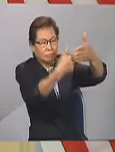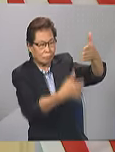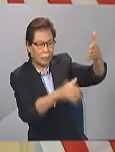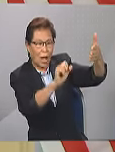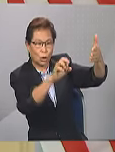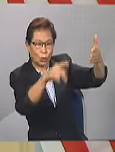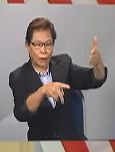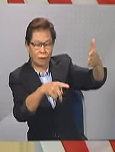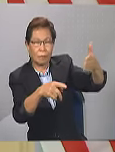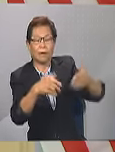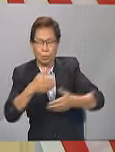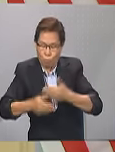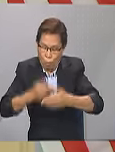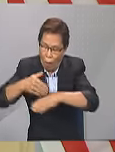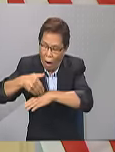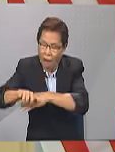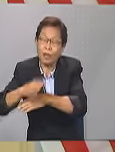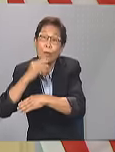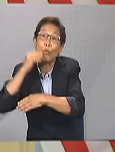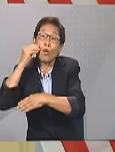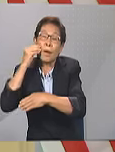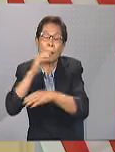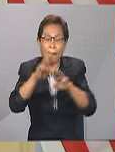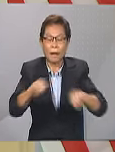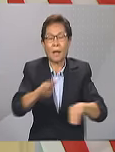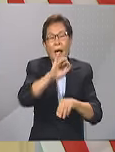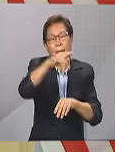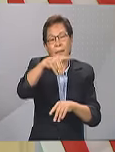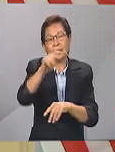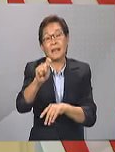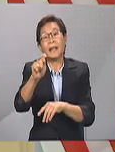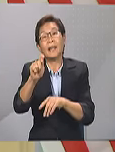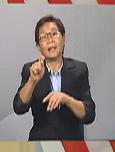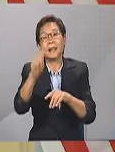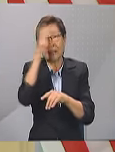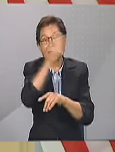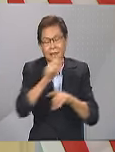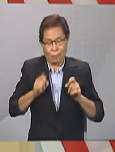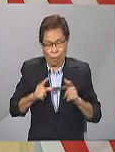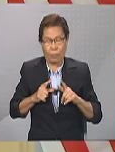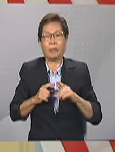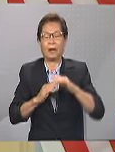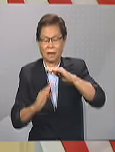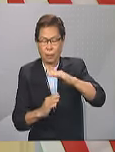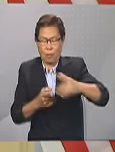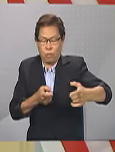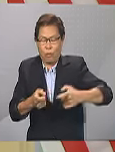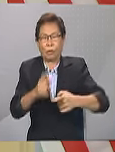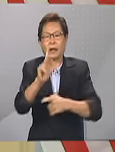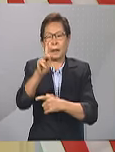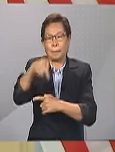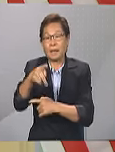proses penghantaran pulang pelajar IPT edan ad di bawah Kementerian pengajian tinggi